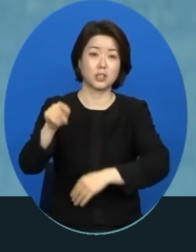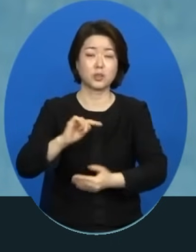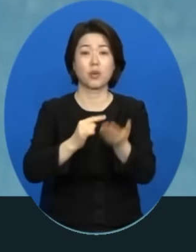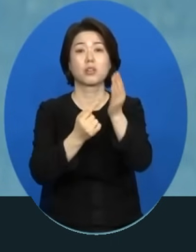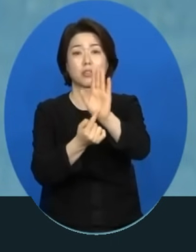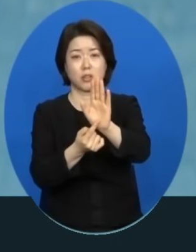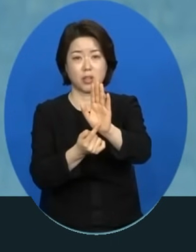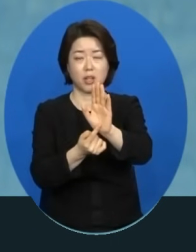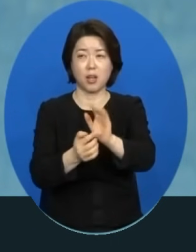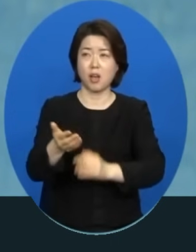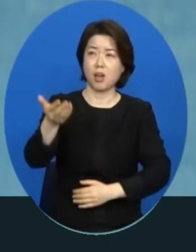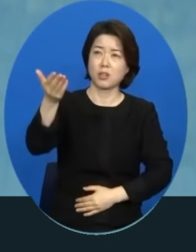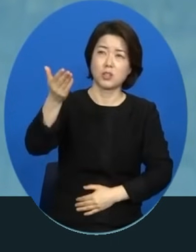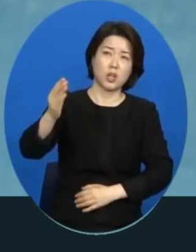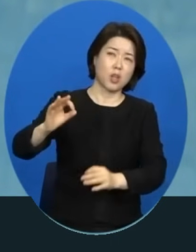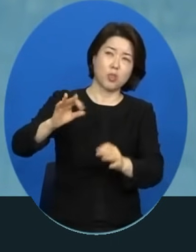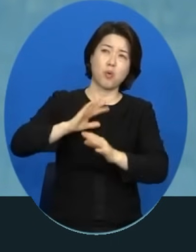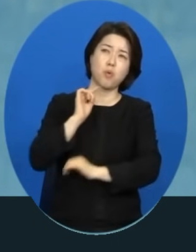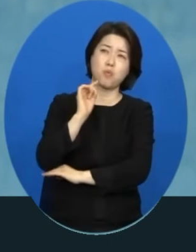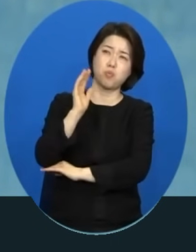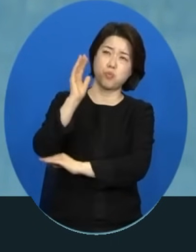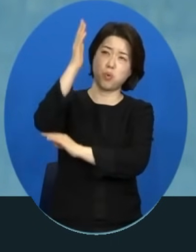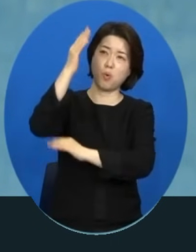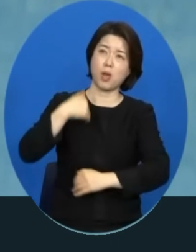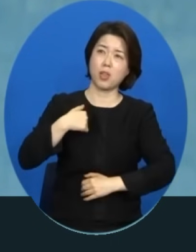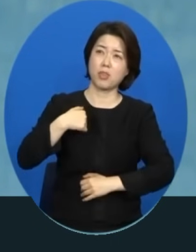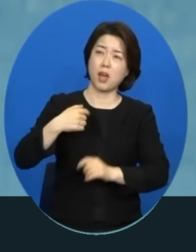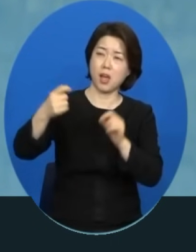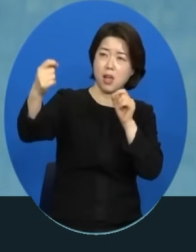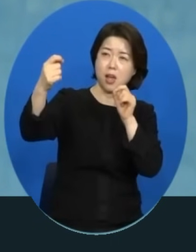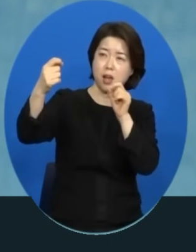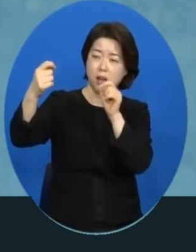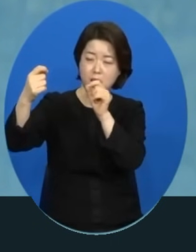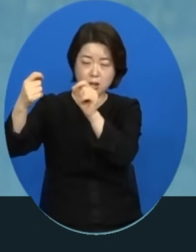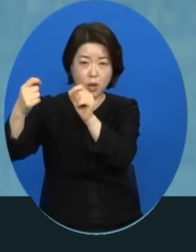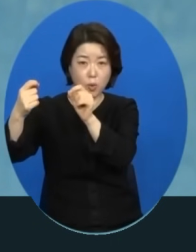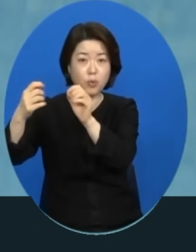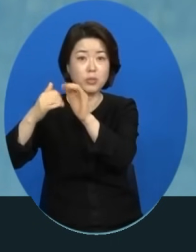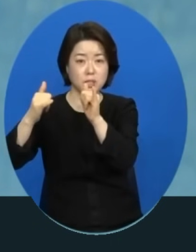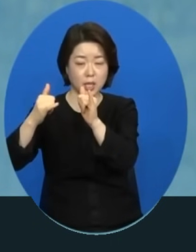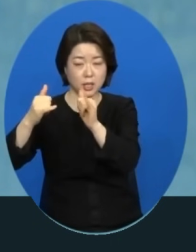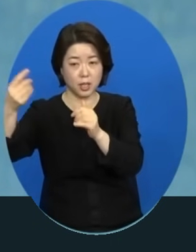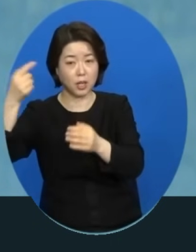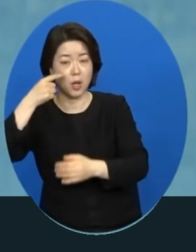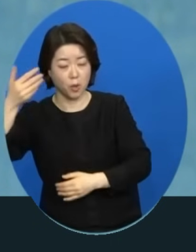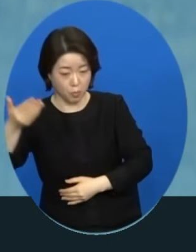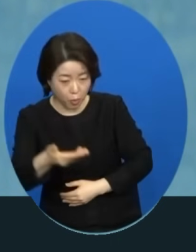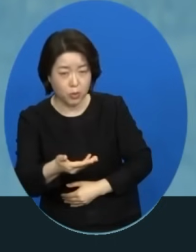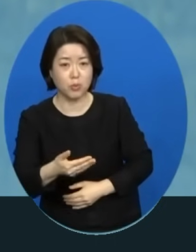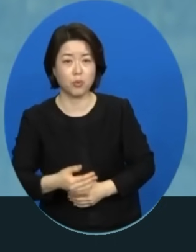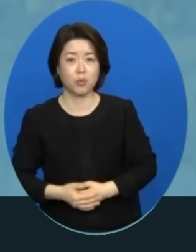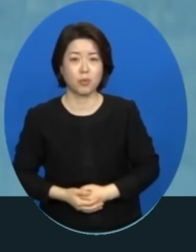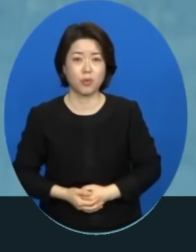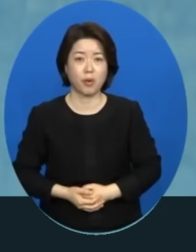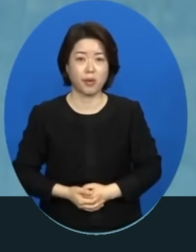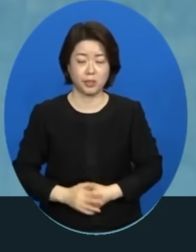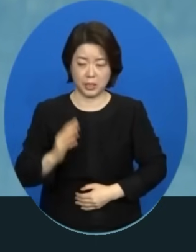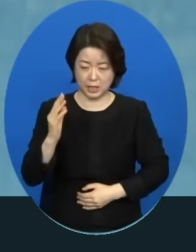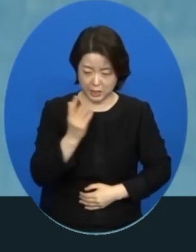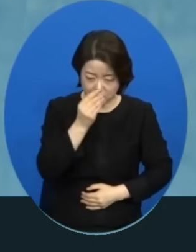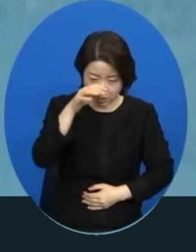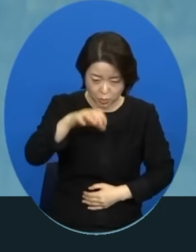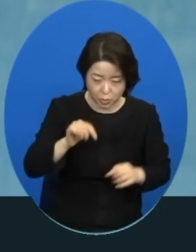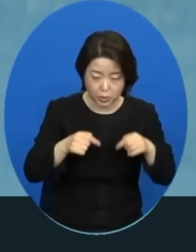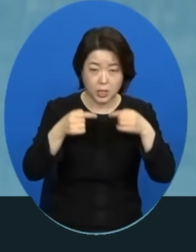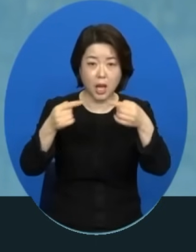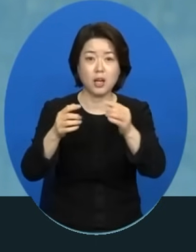드러내시고 그분의 놀라운 영광을 나에게 가까이 다가오는 자에게 나타내신다라고 하는 거죠. 지성소로 나아온